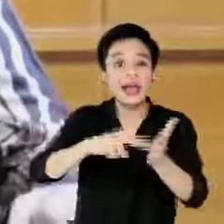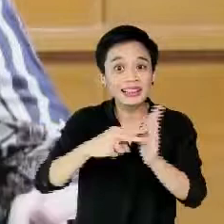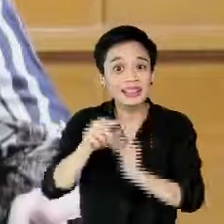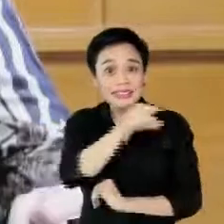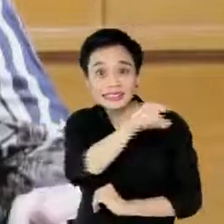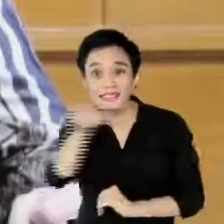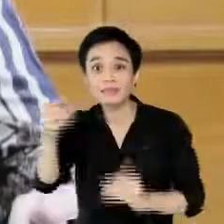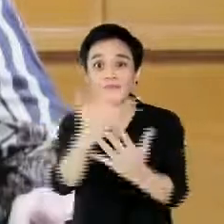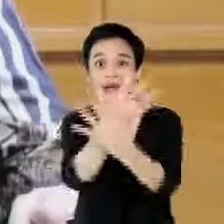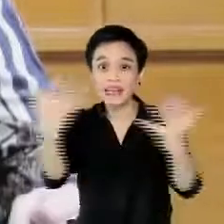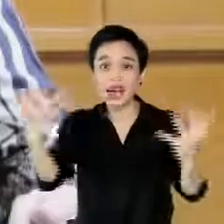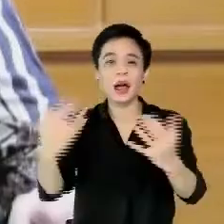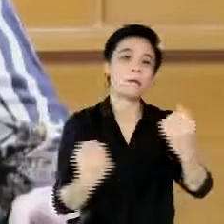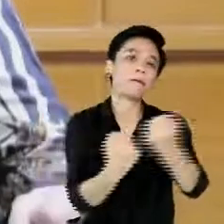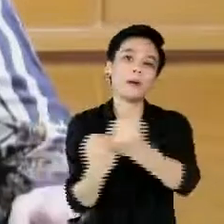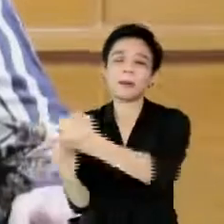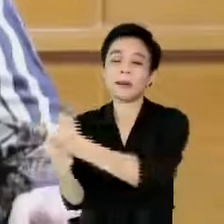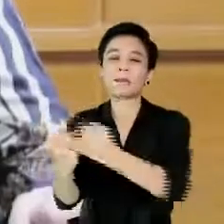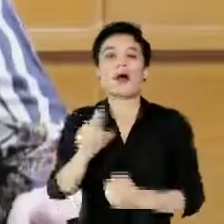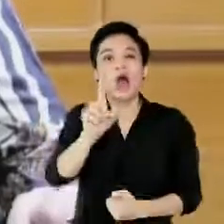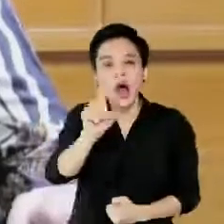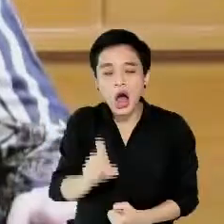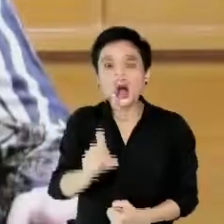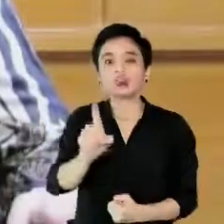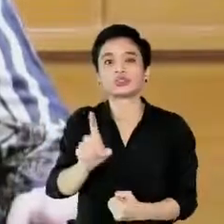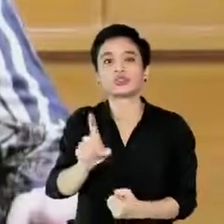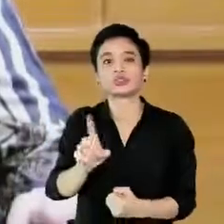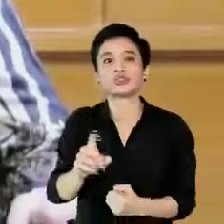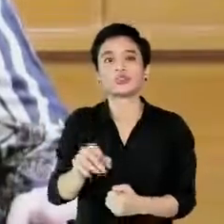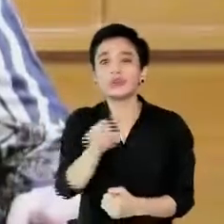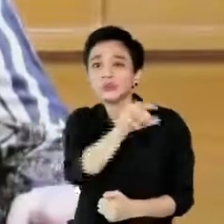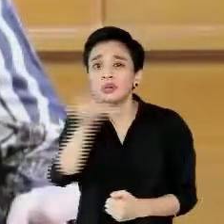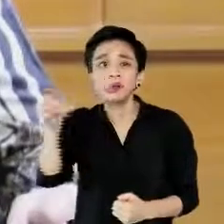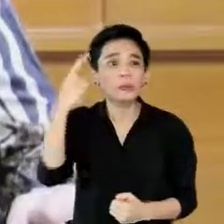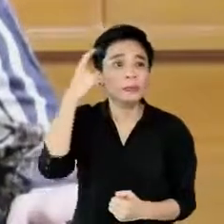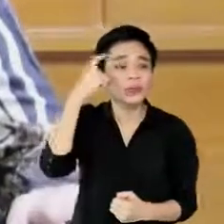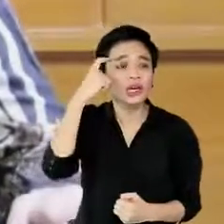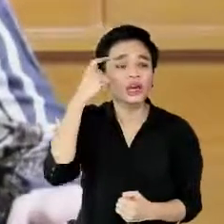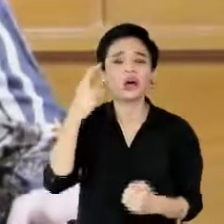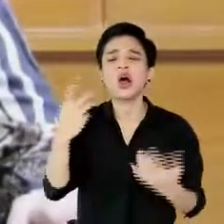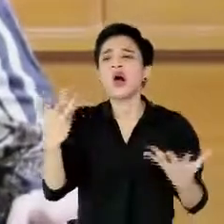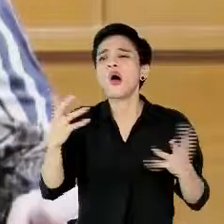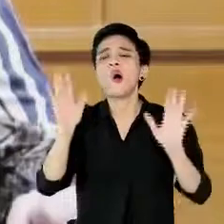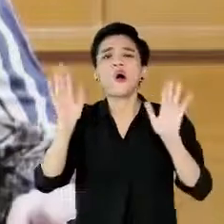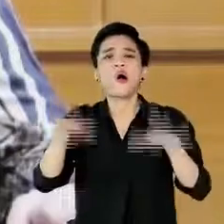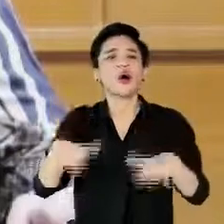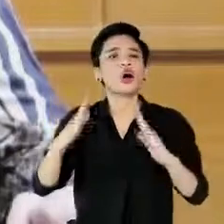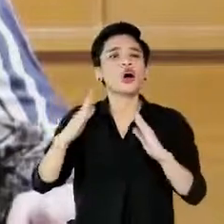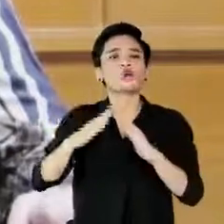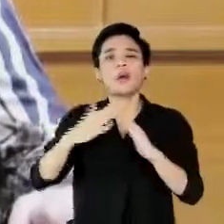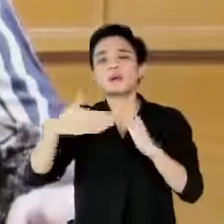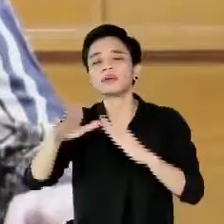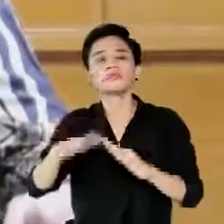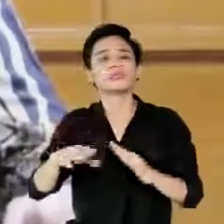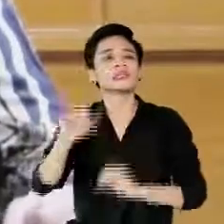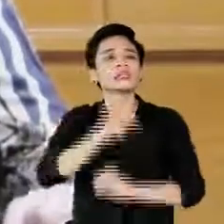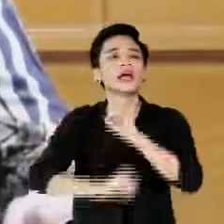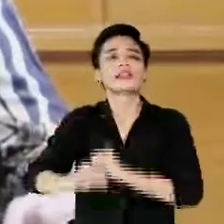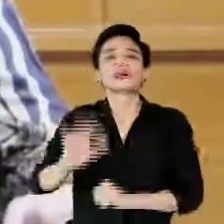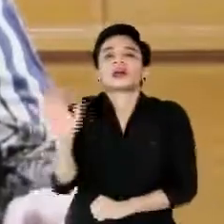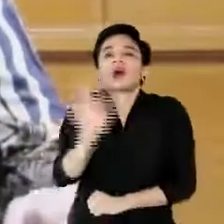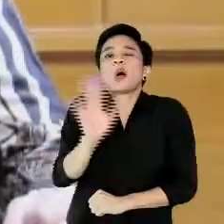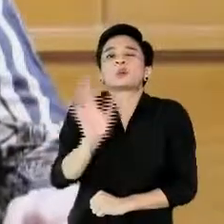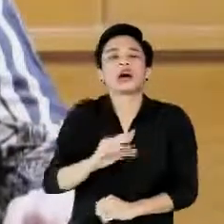bahu-membahu ini bukan kemudian jangan selalu diasumsikan ekstrim matinya sudah tidak usah berkegiatan sama ini bukan itu